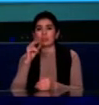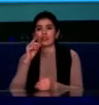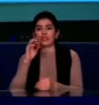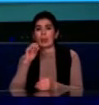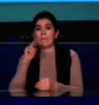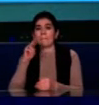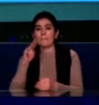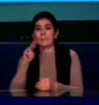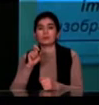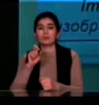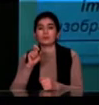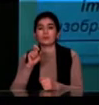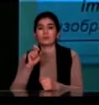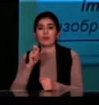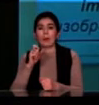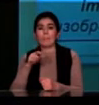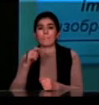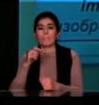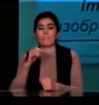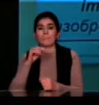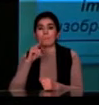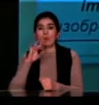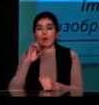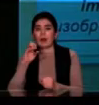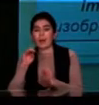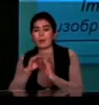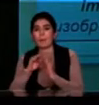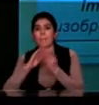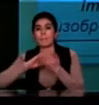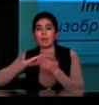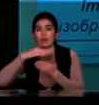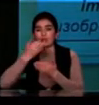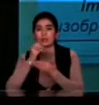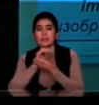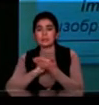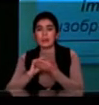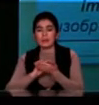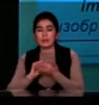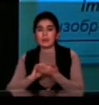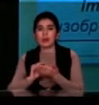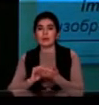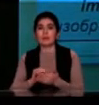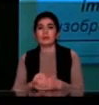usgumya.jpg, то в программе блокнот мы можем записать